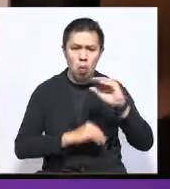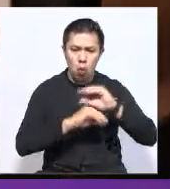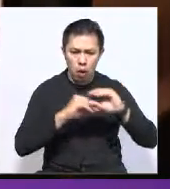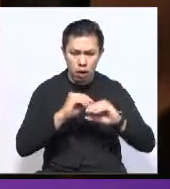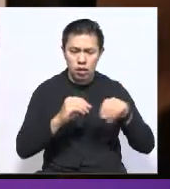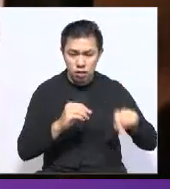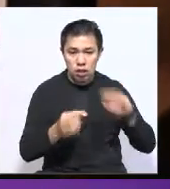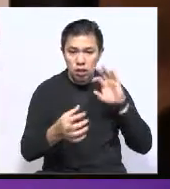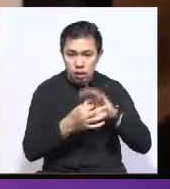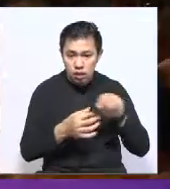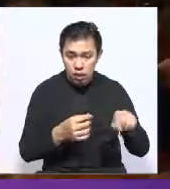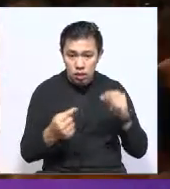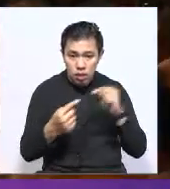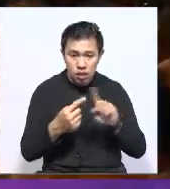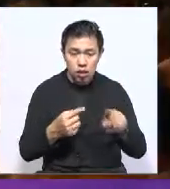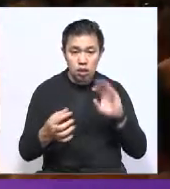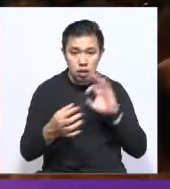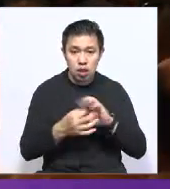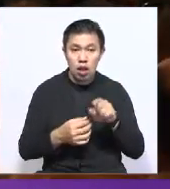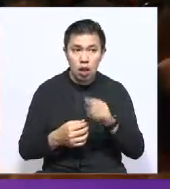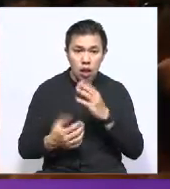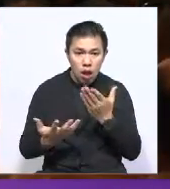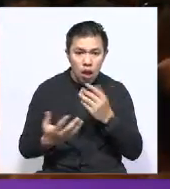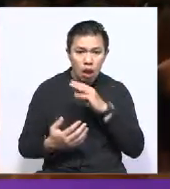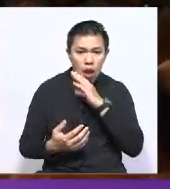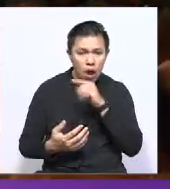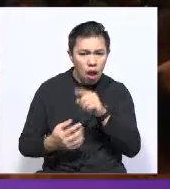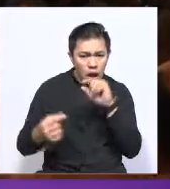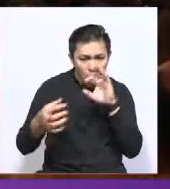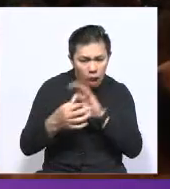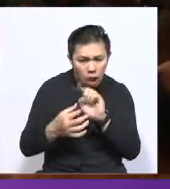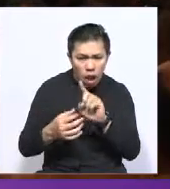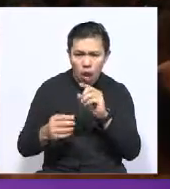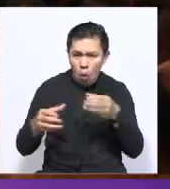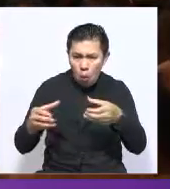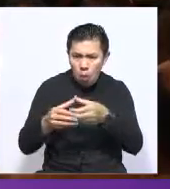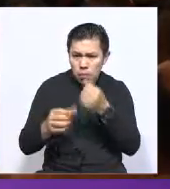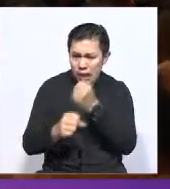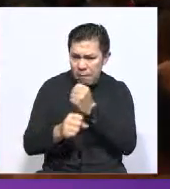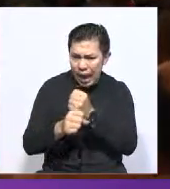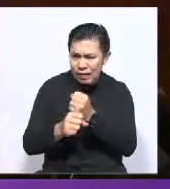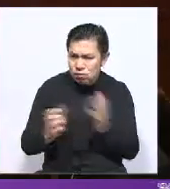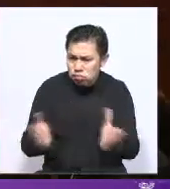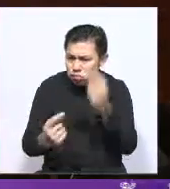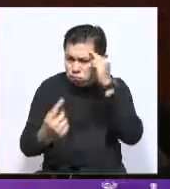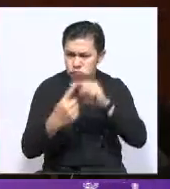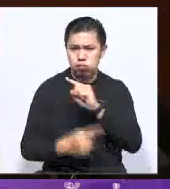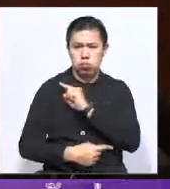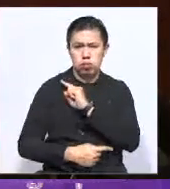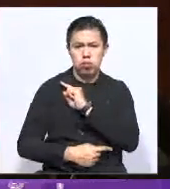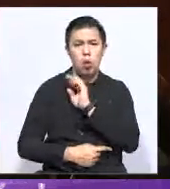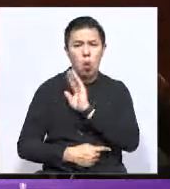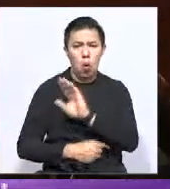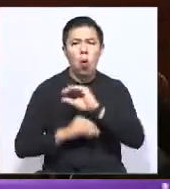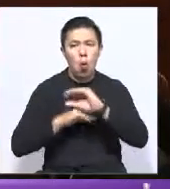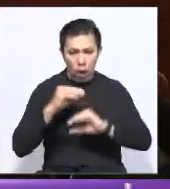ำลังพลทุกระดับทั้งระดับจังหวัดอำเภอและตำบลที่เรียกว่าทีมขับเคลื่อนได้ตระหนักถึงบทบาทหน้าที่และความรับผิด